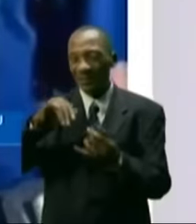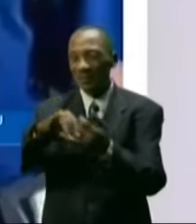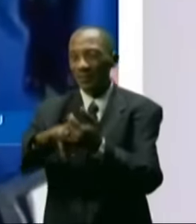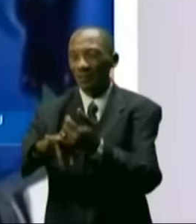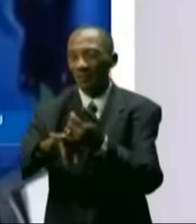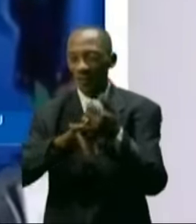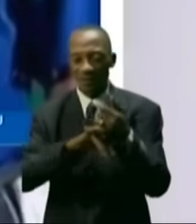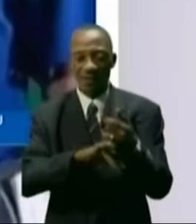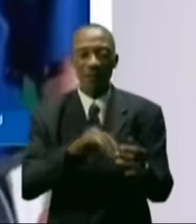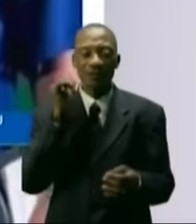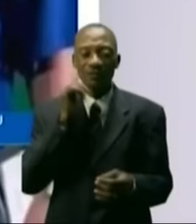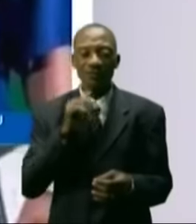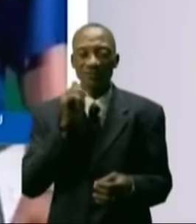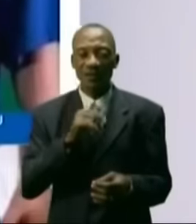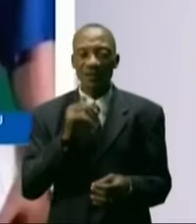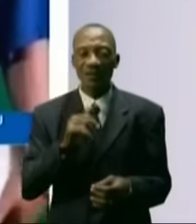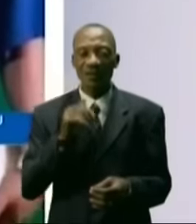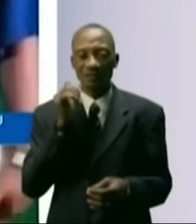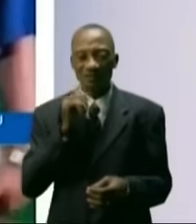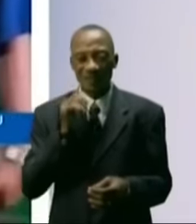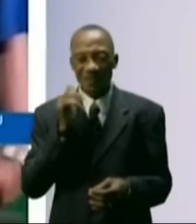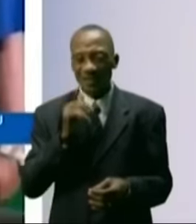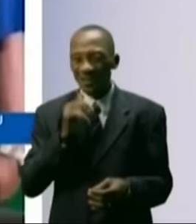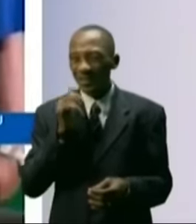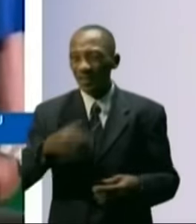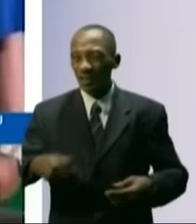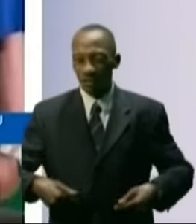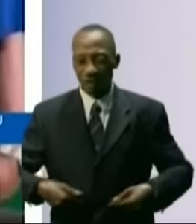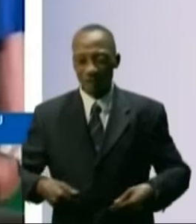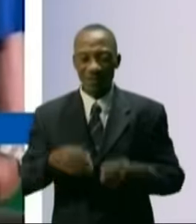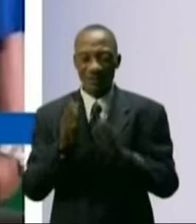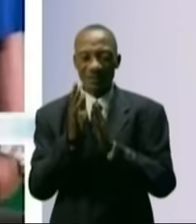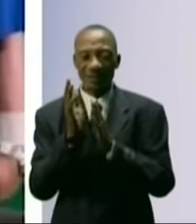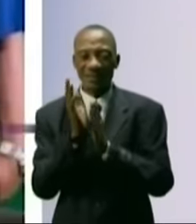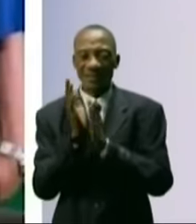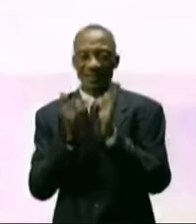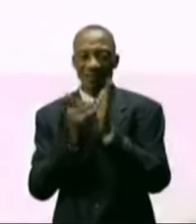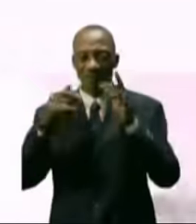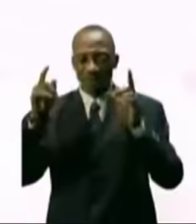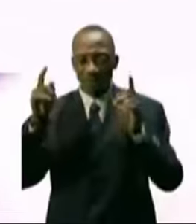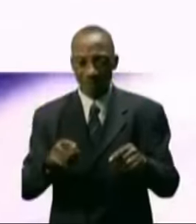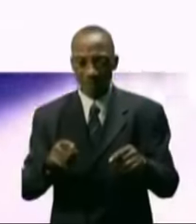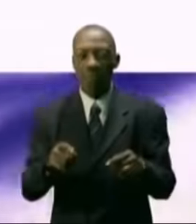faux, mariage forcé, atteinte aux mœurs et harcèlement sexuel.